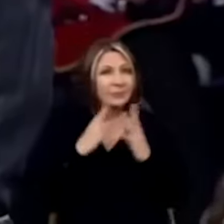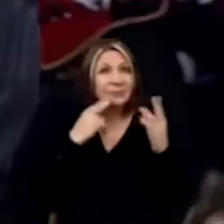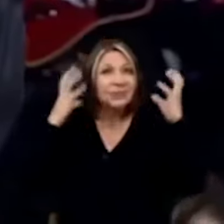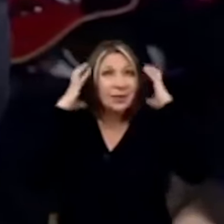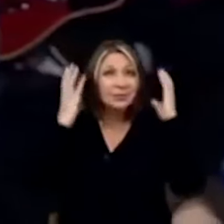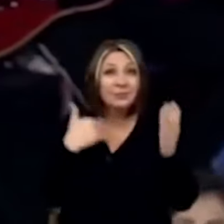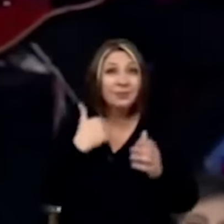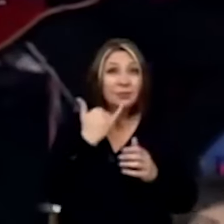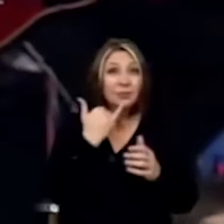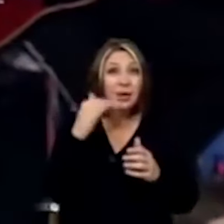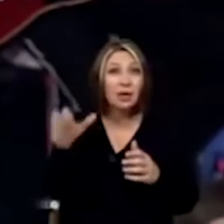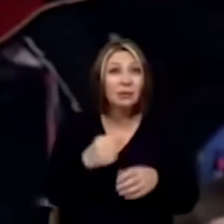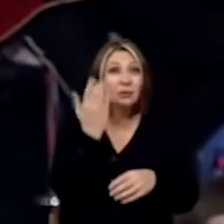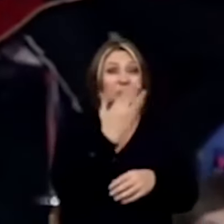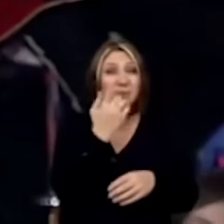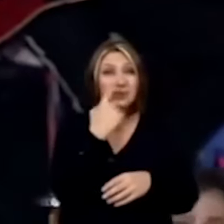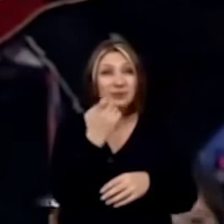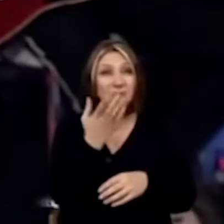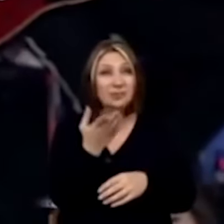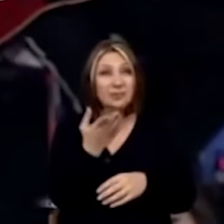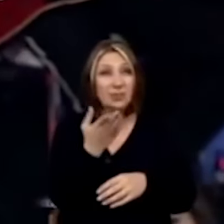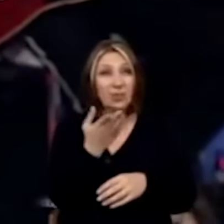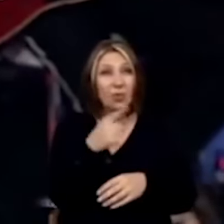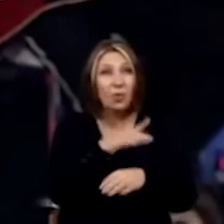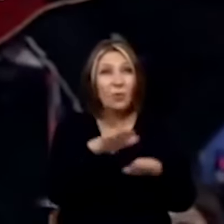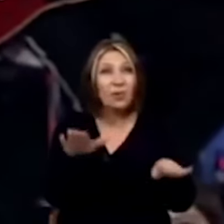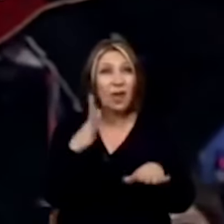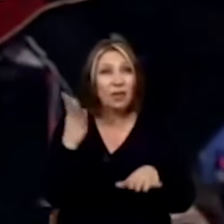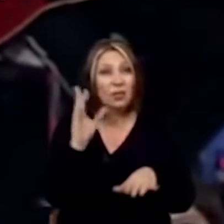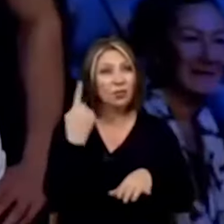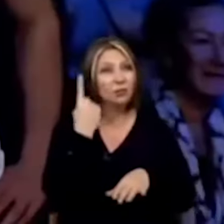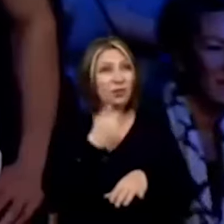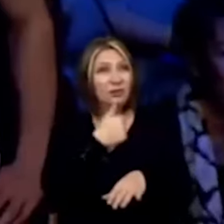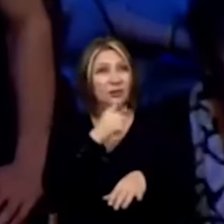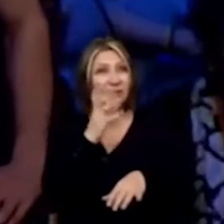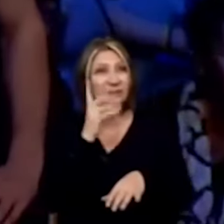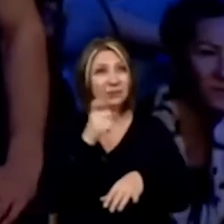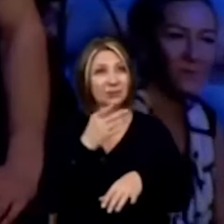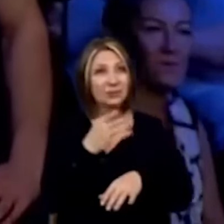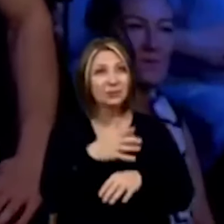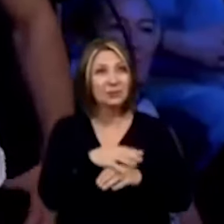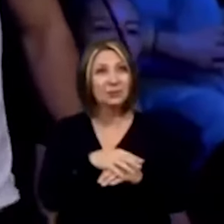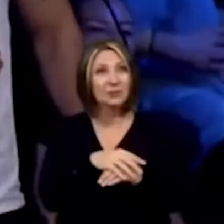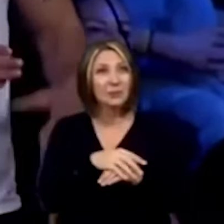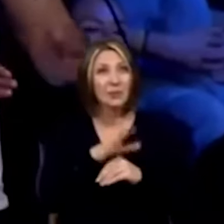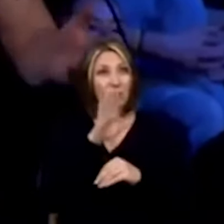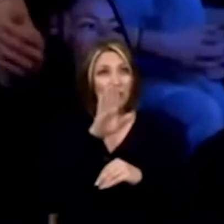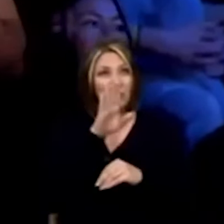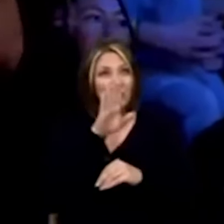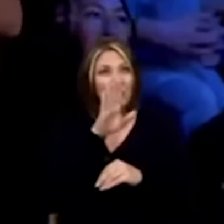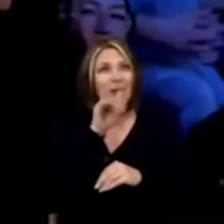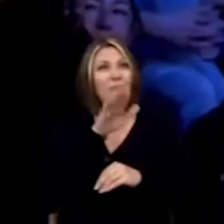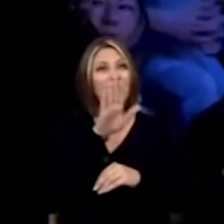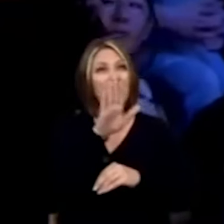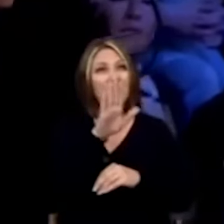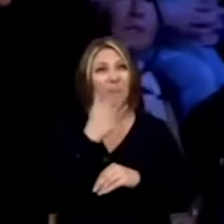Reyhan, benim konuğumu niye aldın götürdün oraya ya? O masanın en acayip adamı ya, deli misin? Evet, peki dur orada abi, biraz